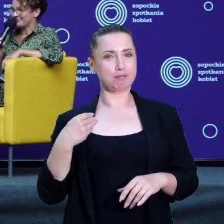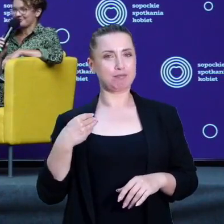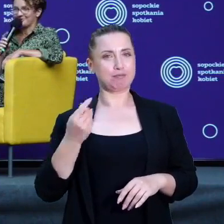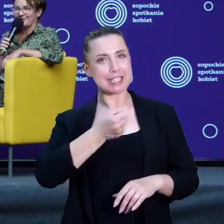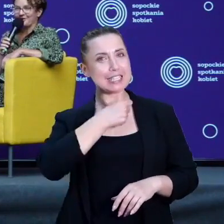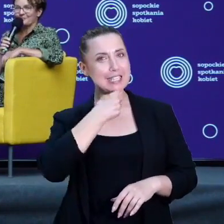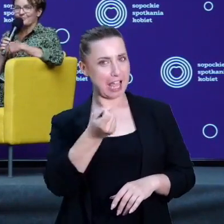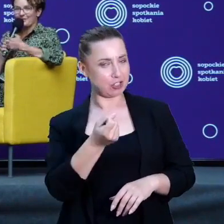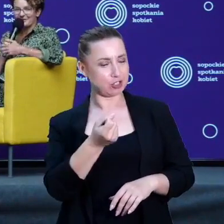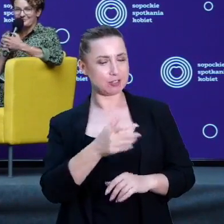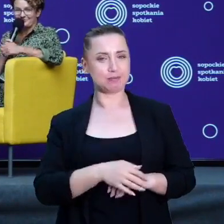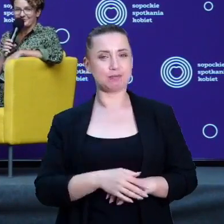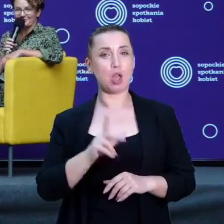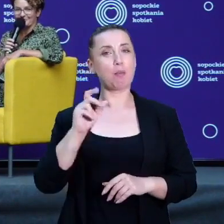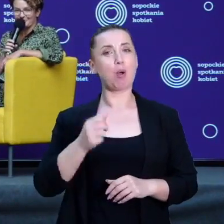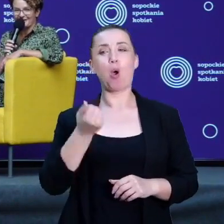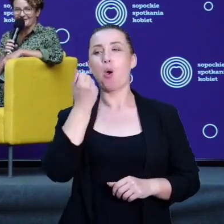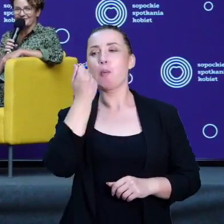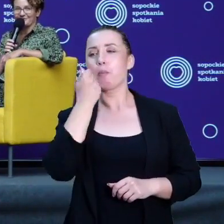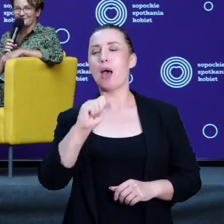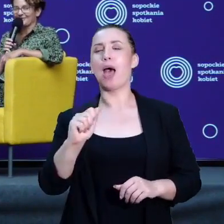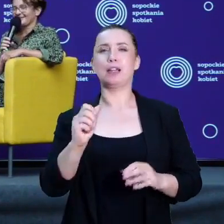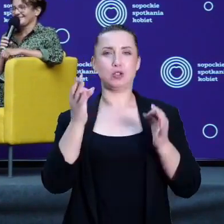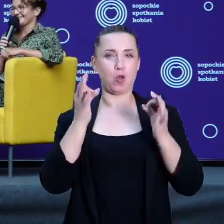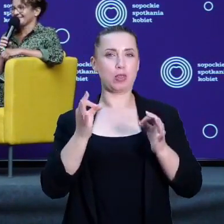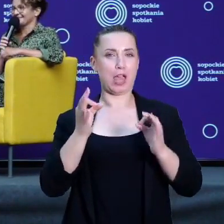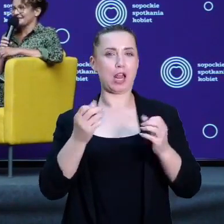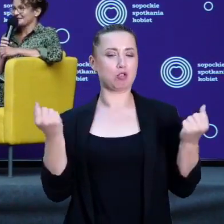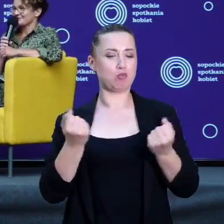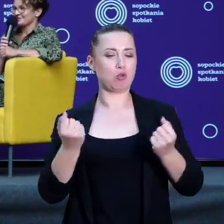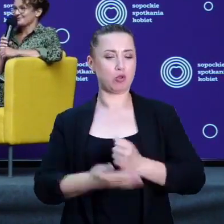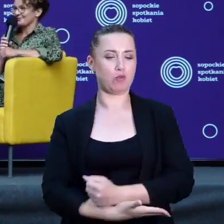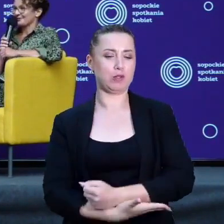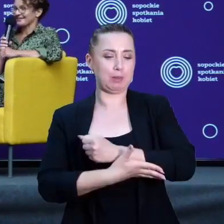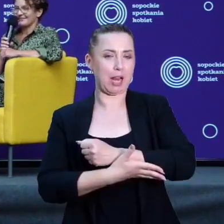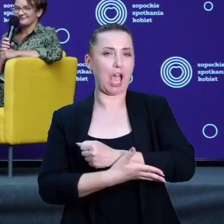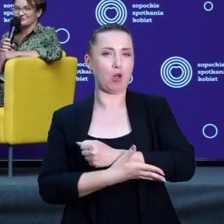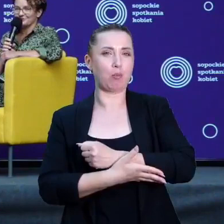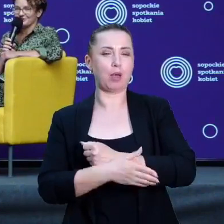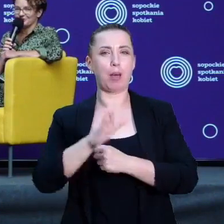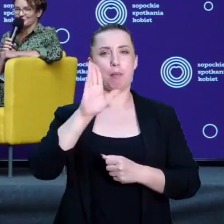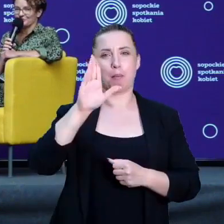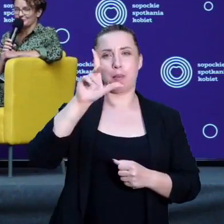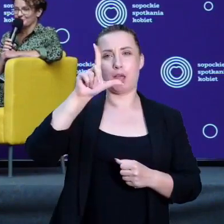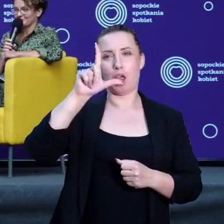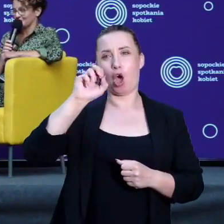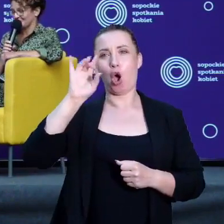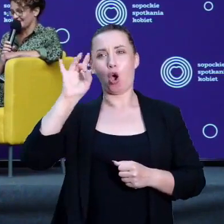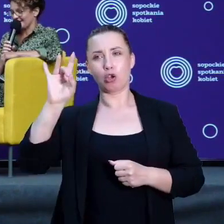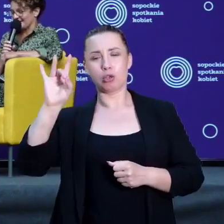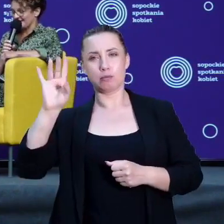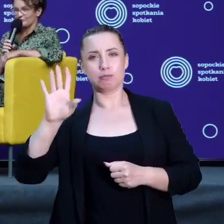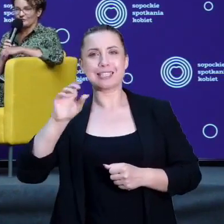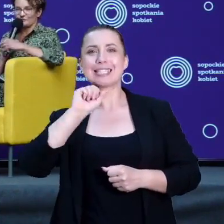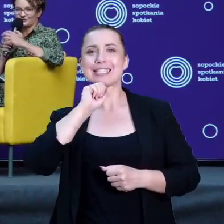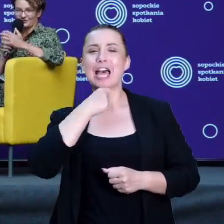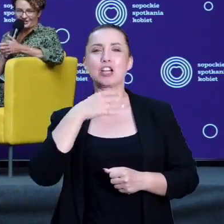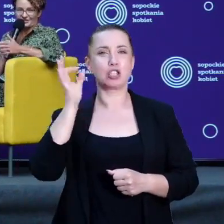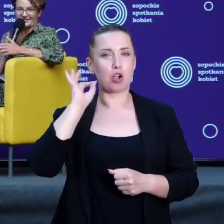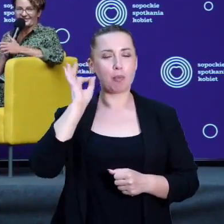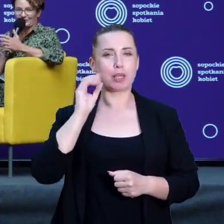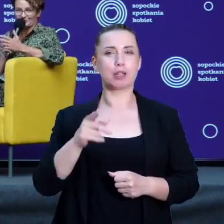na starość, bo bardzo mocno wspierają takie właśnie blogerki wieku 60+, które